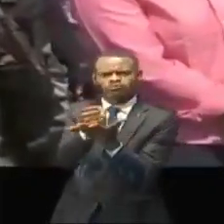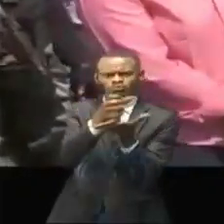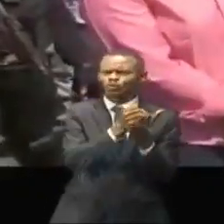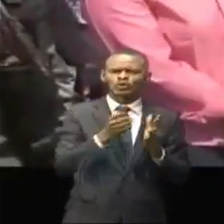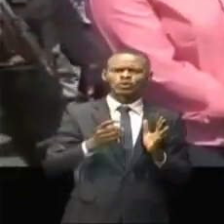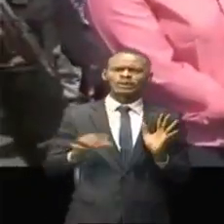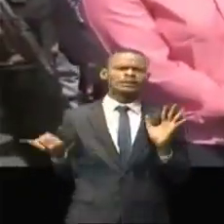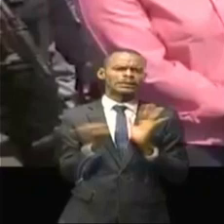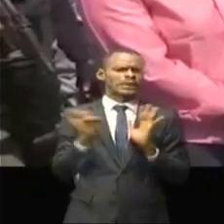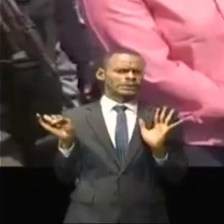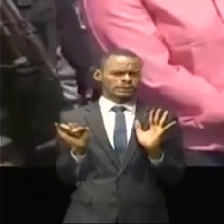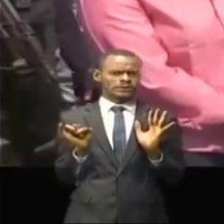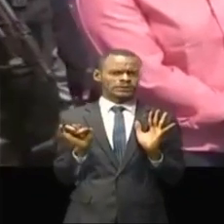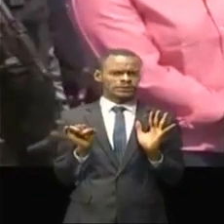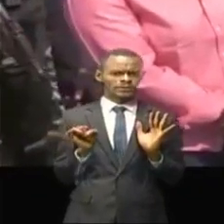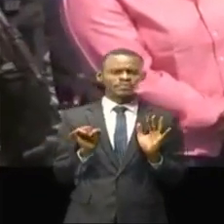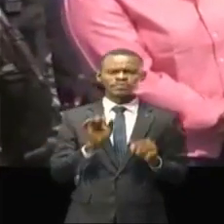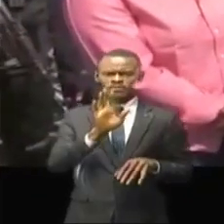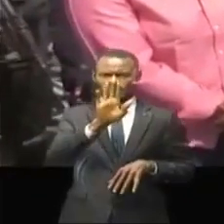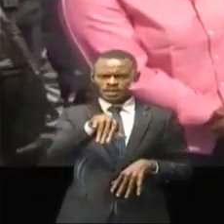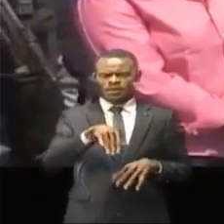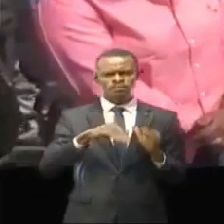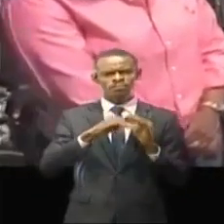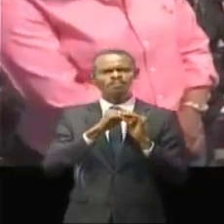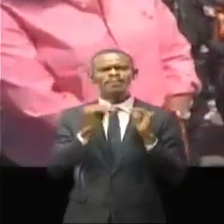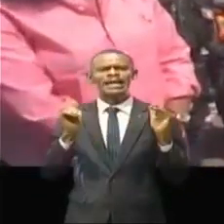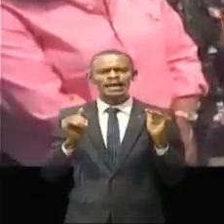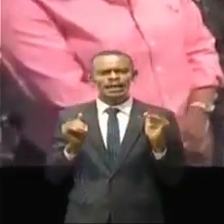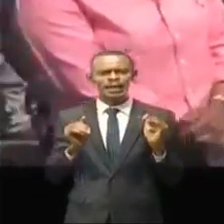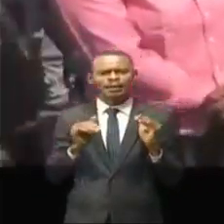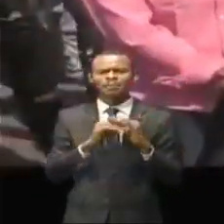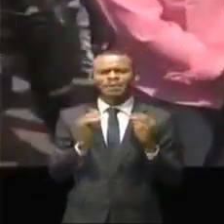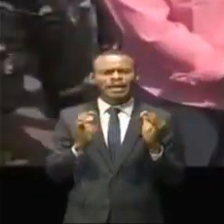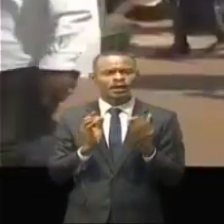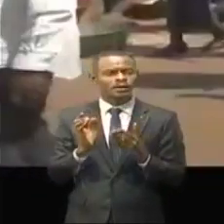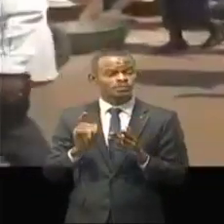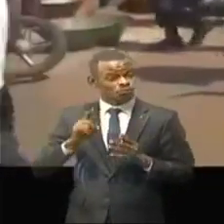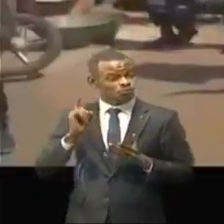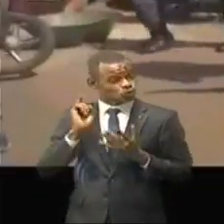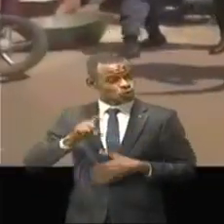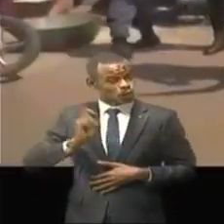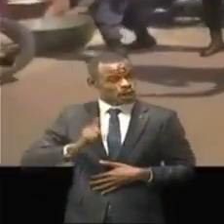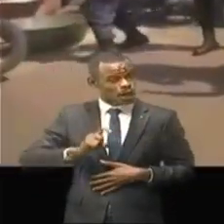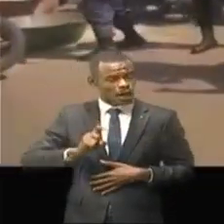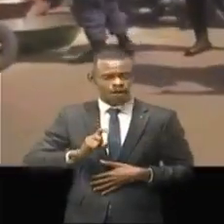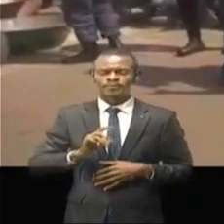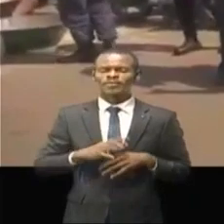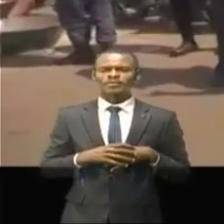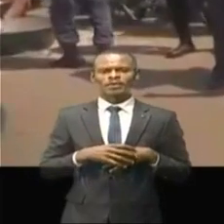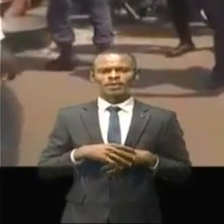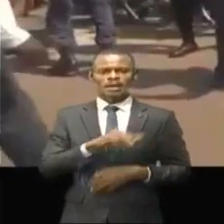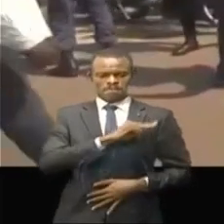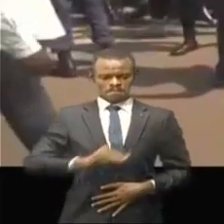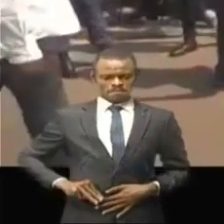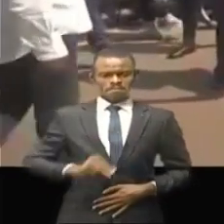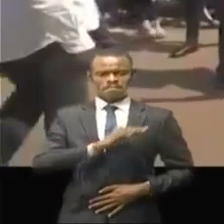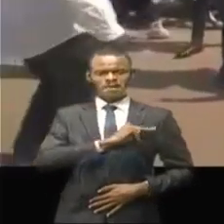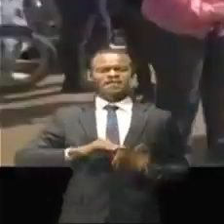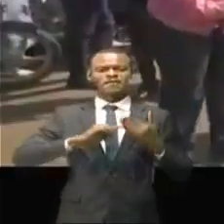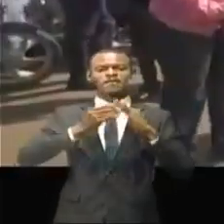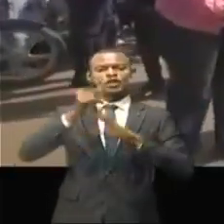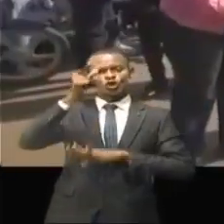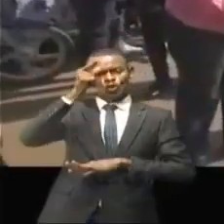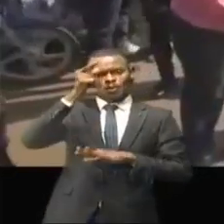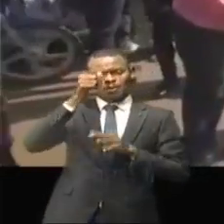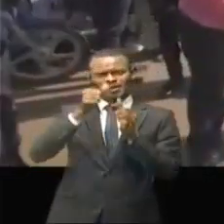La paix, encore la paix. Le maire de Lubumbashi, Martin Kazembechula, accompagné de son adjoint Justunda Kazadi,